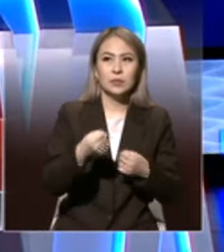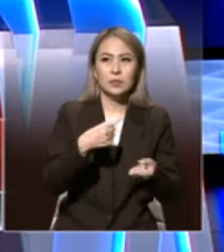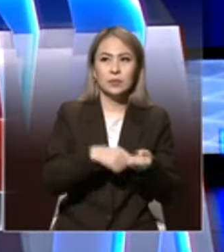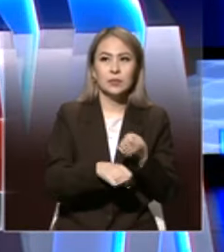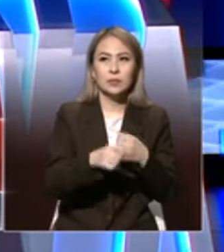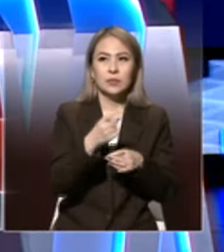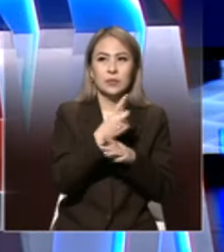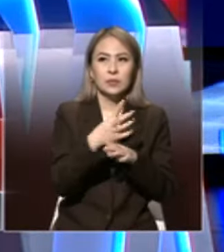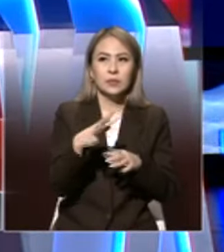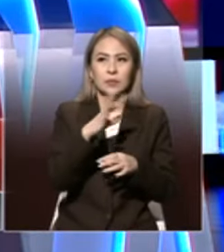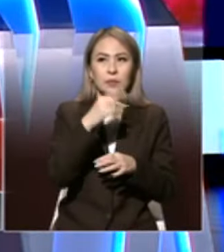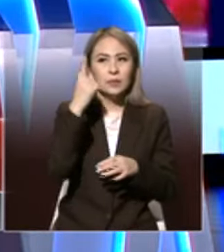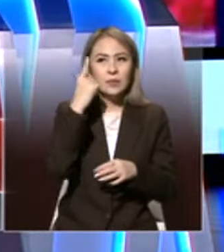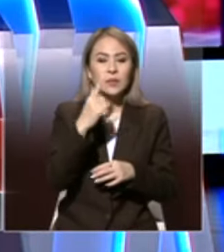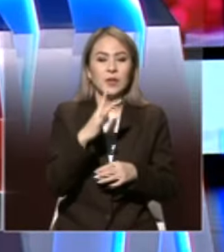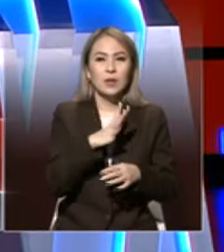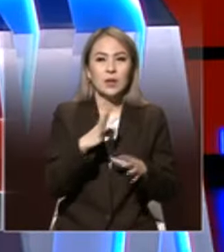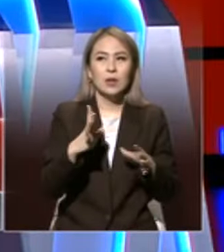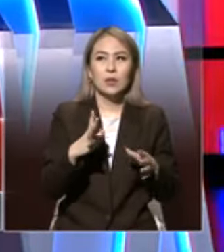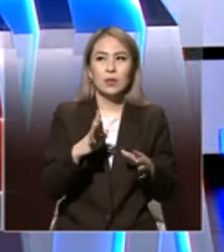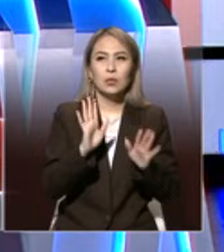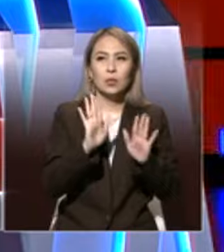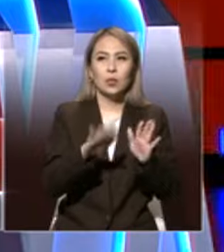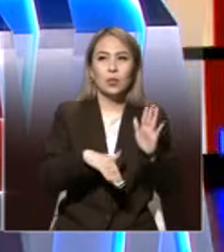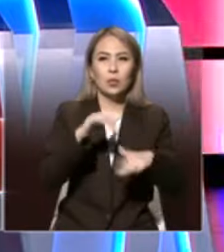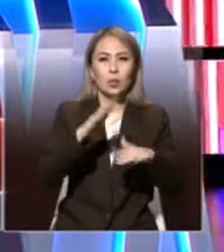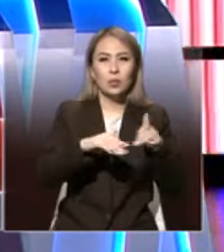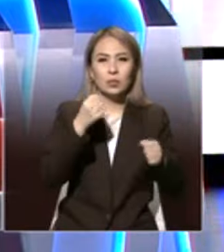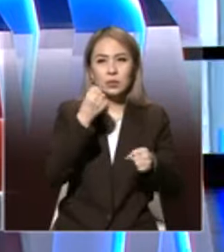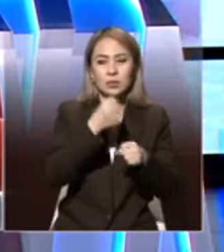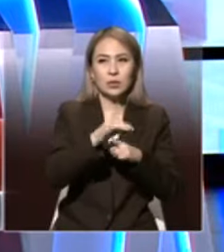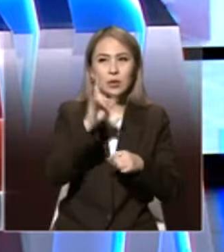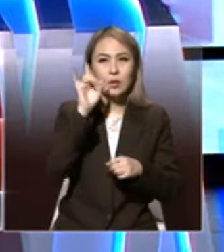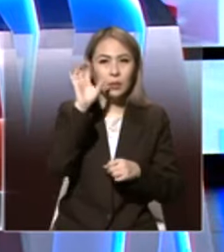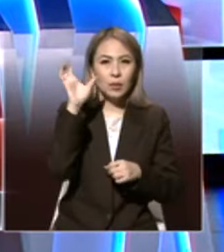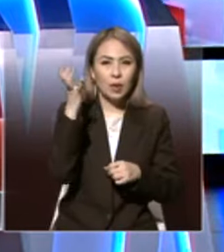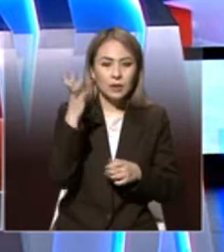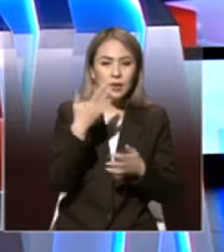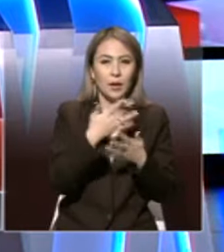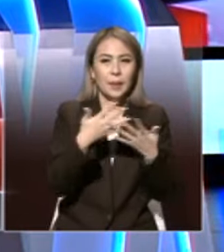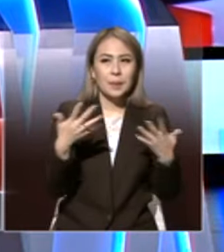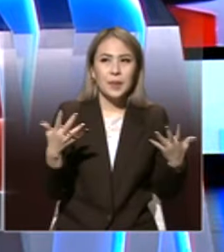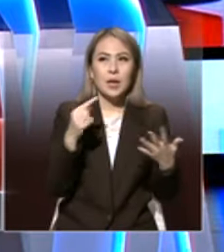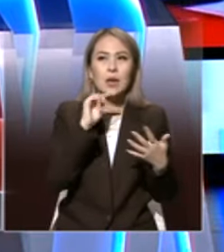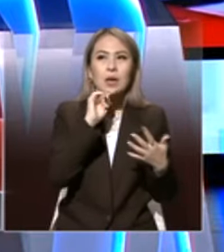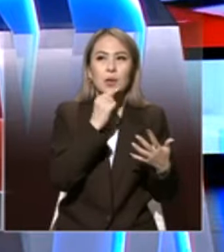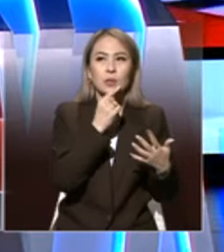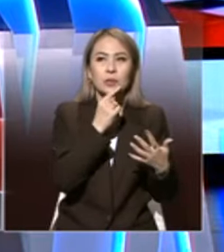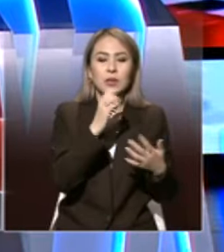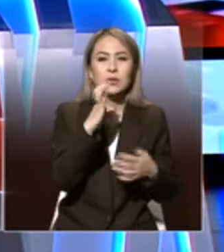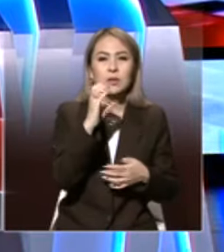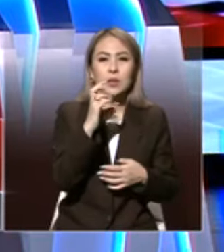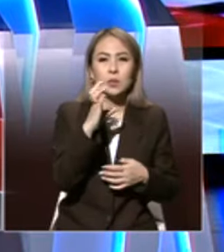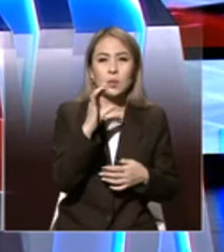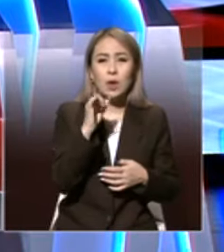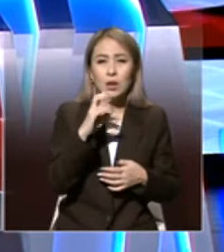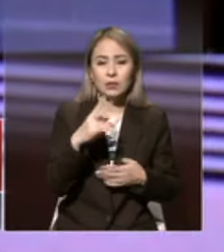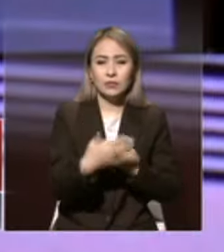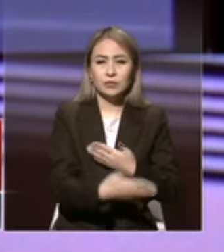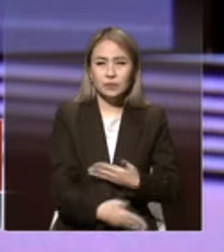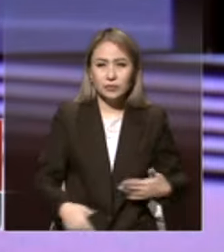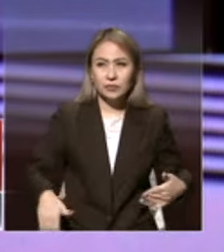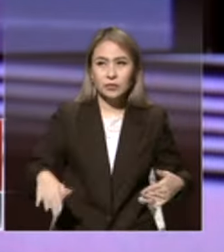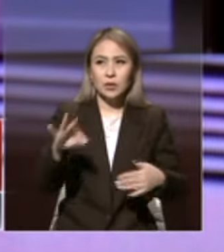бар екені белгілі. Ол физикалық қана емес, эмоционалдық, психологиялық, оған қоса экономикалық, сексуалдық да